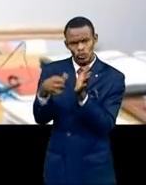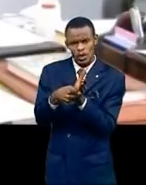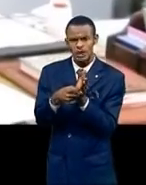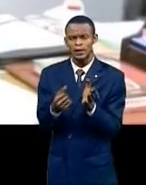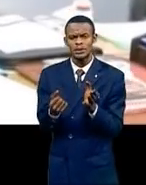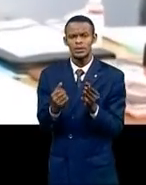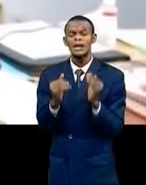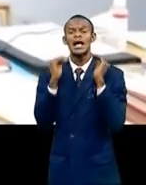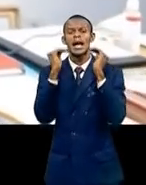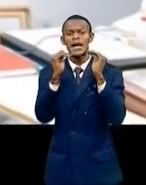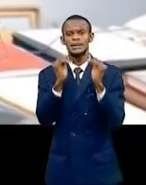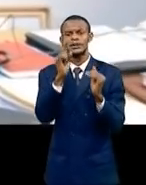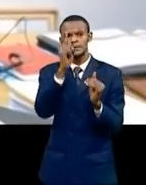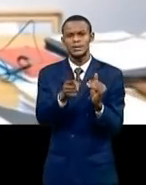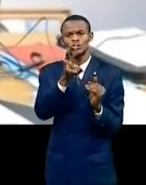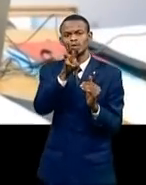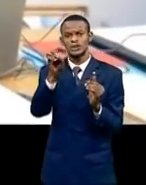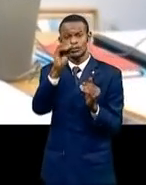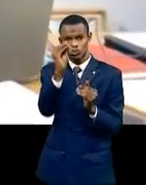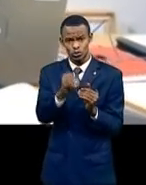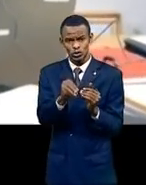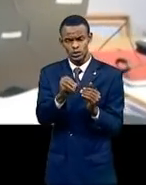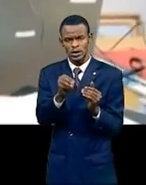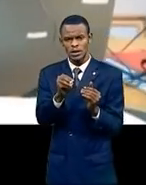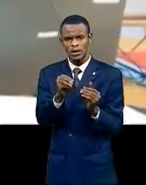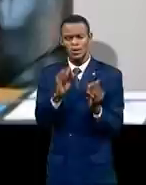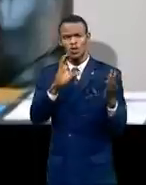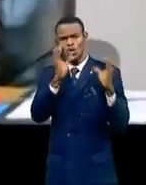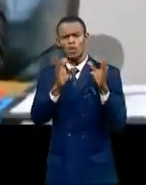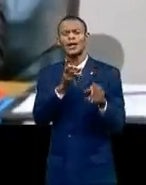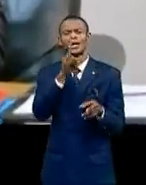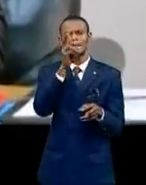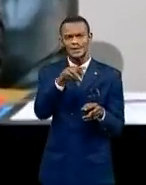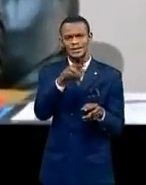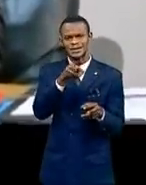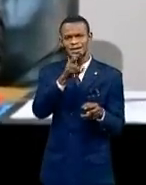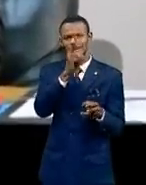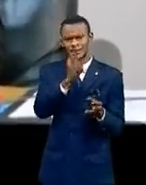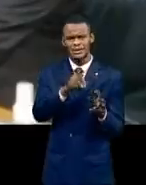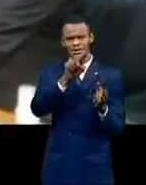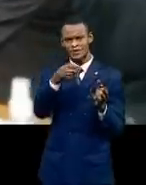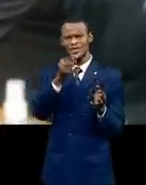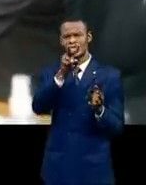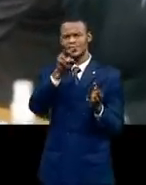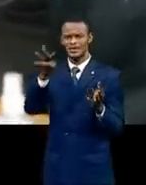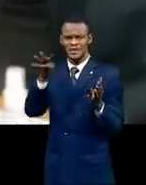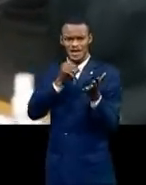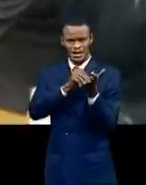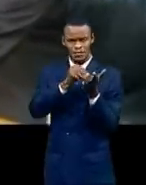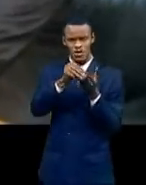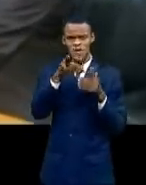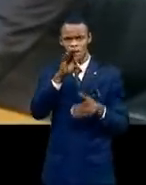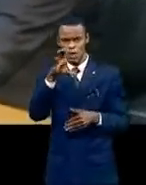ses assignations mensuelles arrêtées à 224,5 milliards de francs congolais. Et la Direction générale de